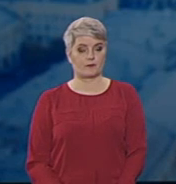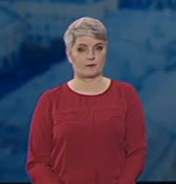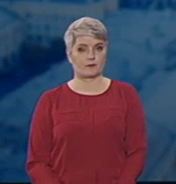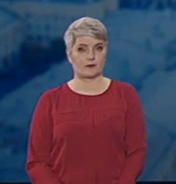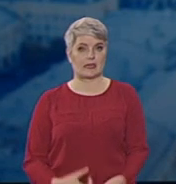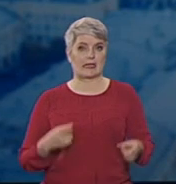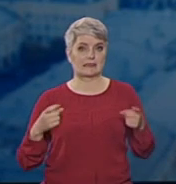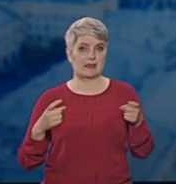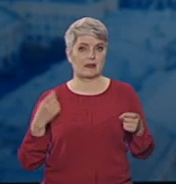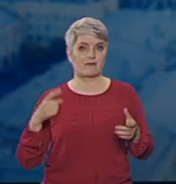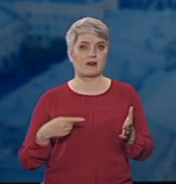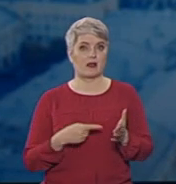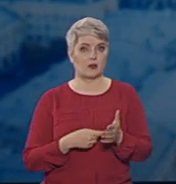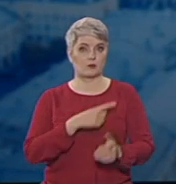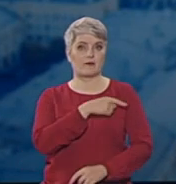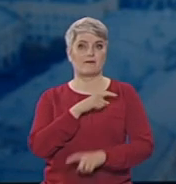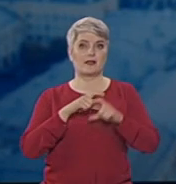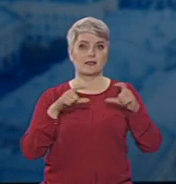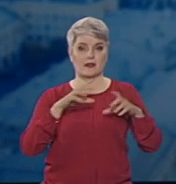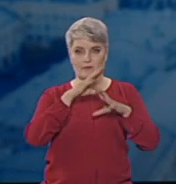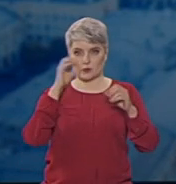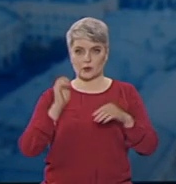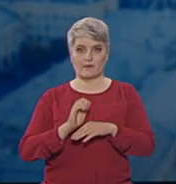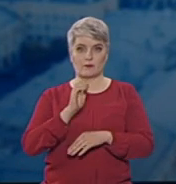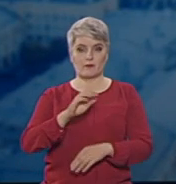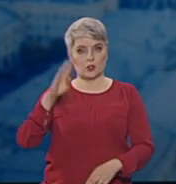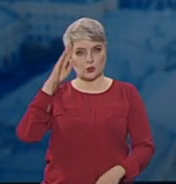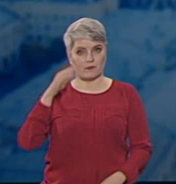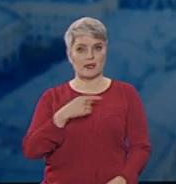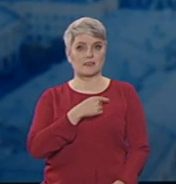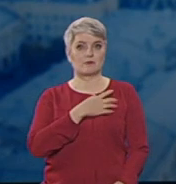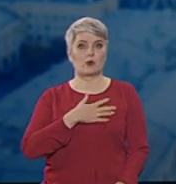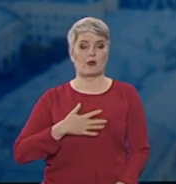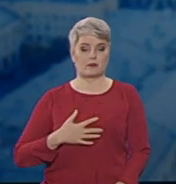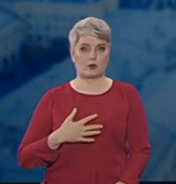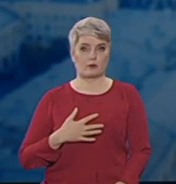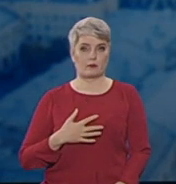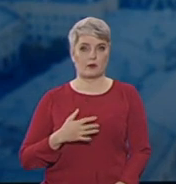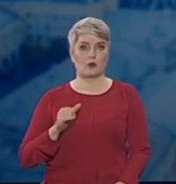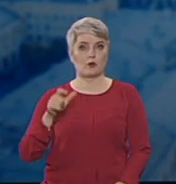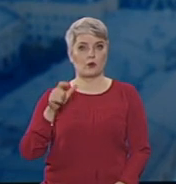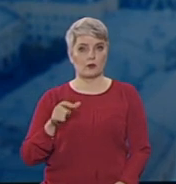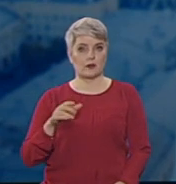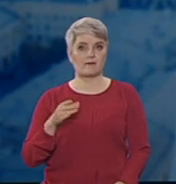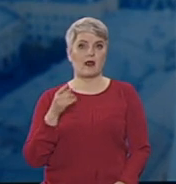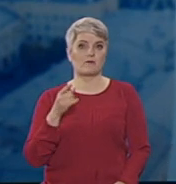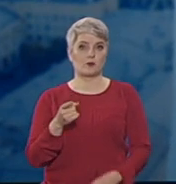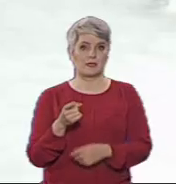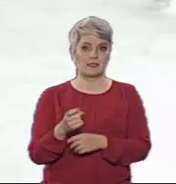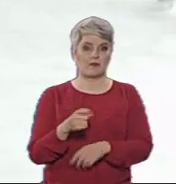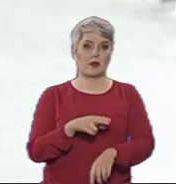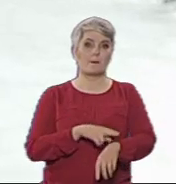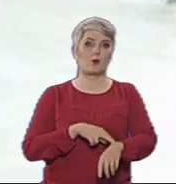Стрілянина в Харкові. До лікарні вночі доправили чоловіка з вогнепальним пораненням. Попередньо відому у людину в автомобілі стріляв